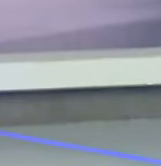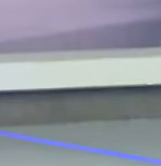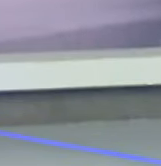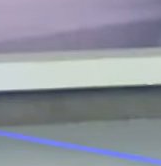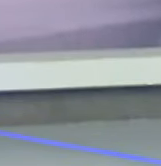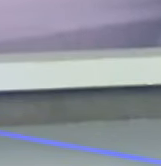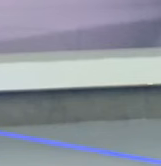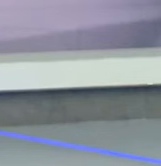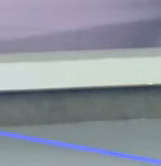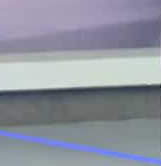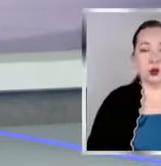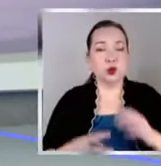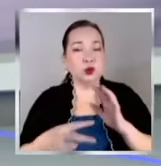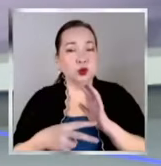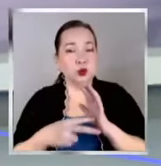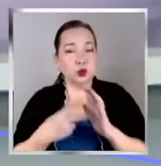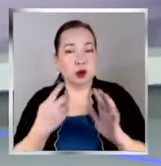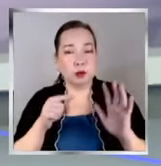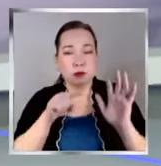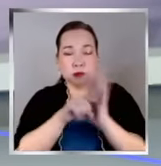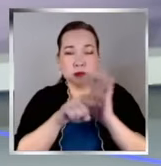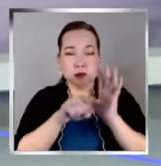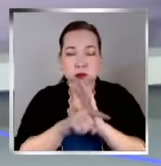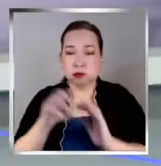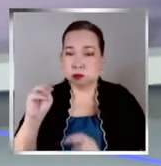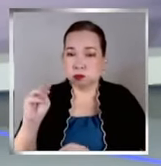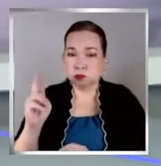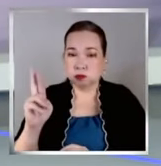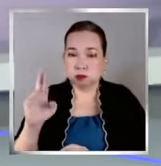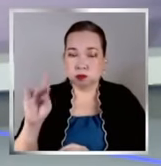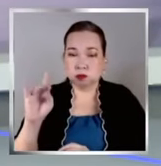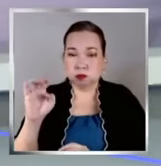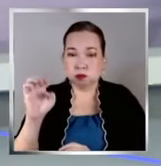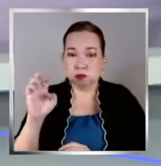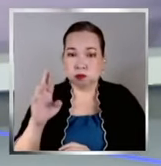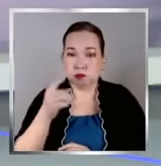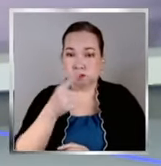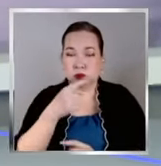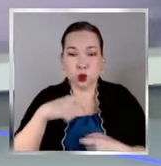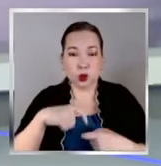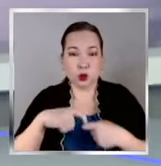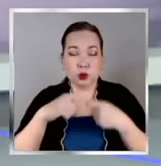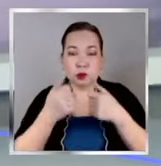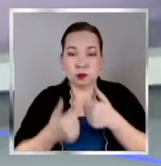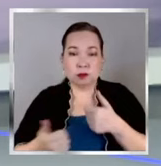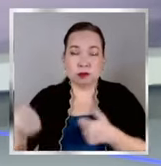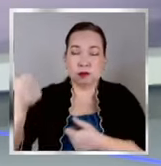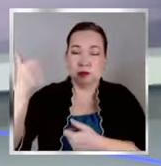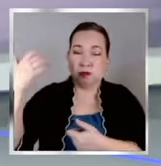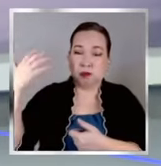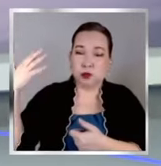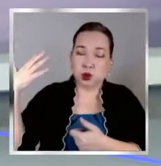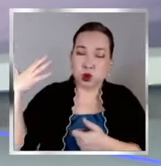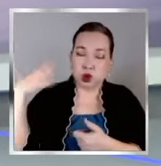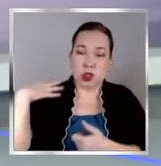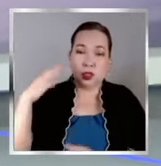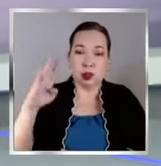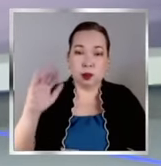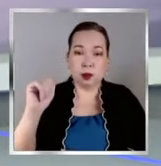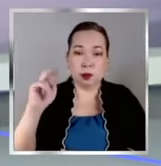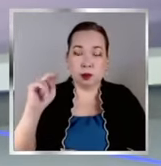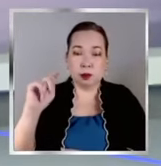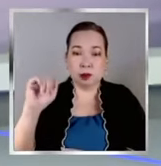Double murder ang kasong pinasasampa laban kay suspended Bucor Chief Gerald Bantag kaugnay sa Lapid Palanya Slay